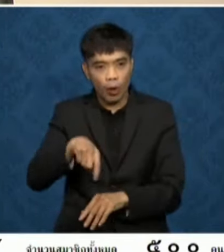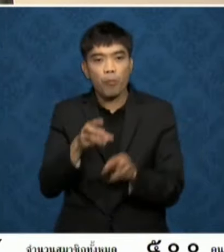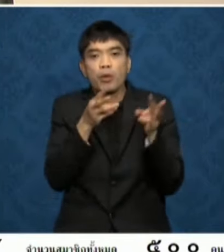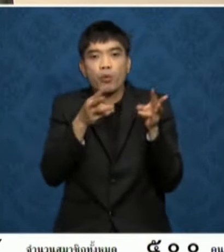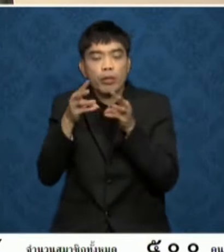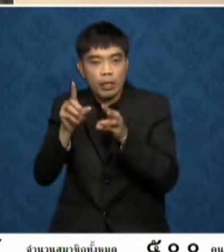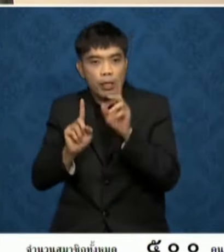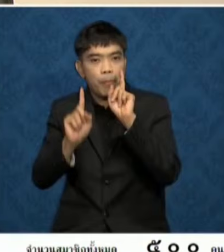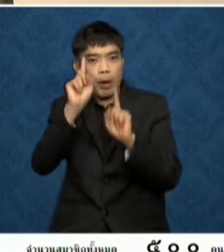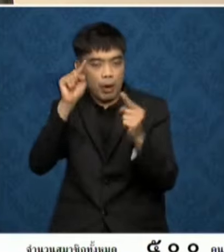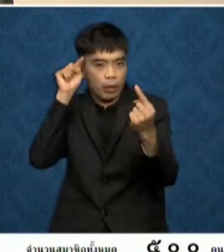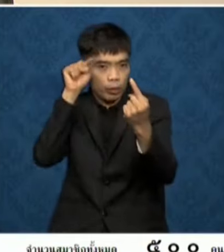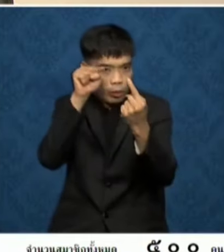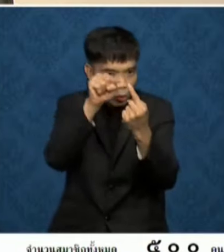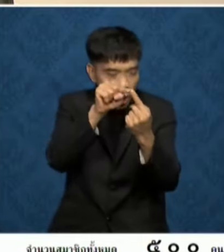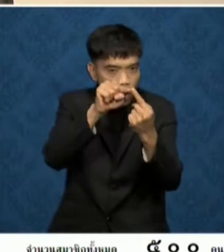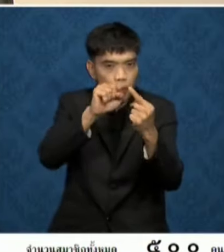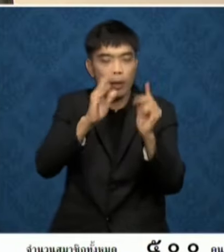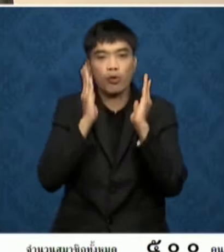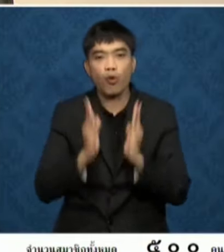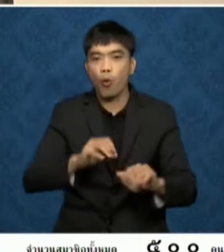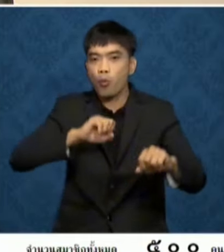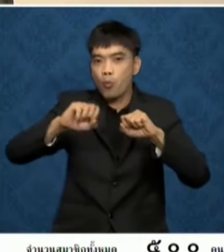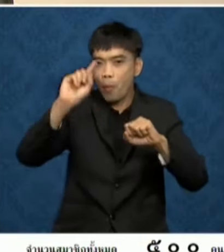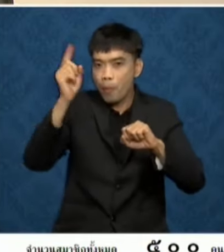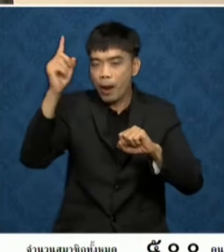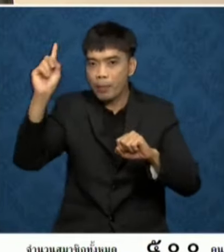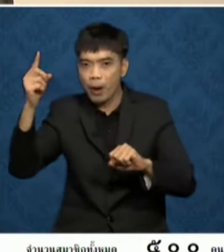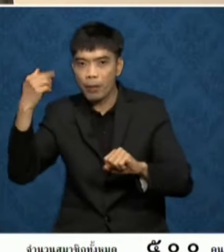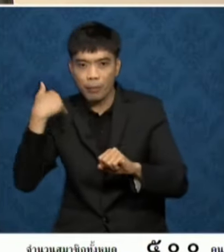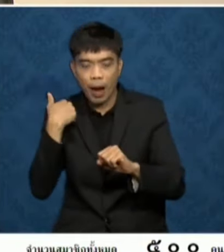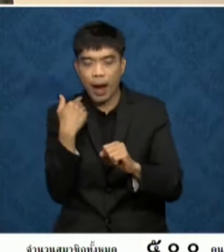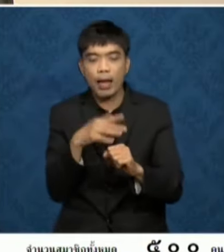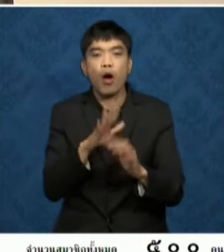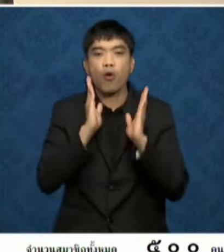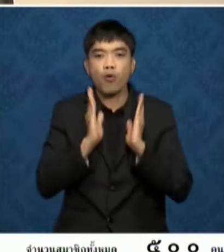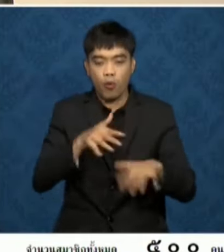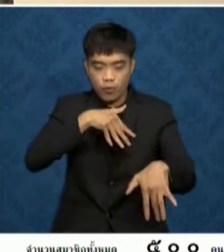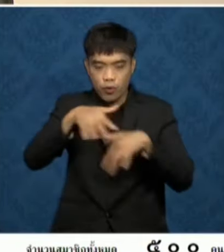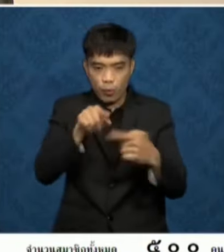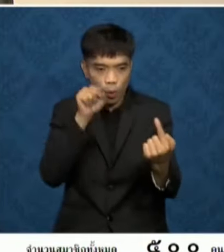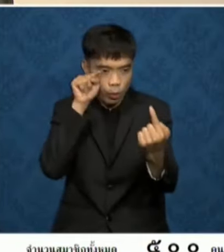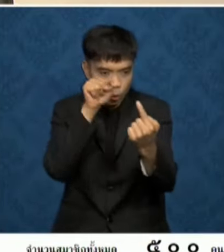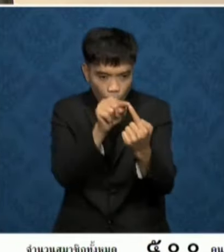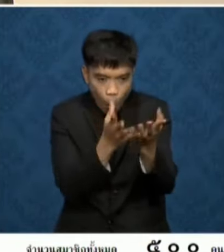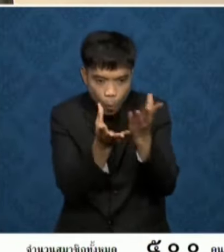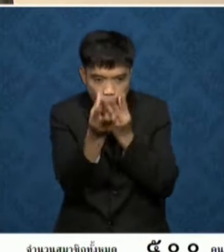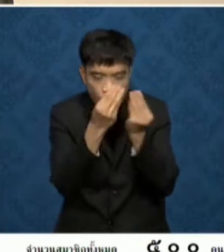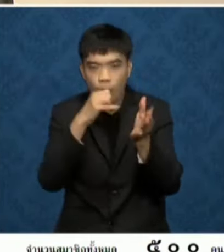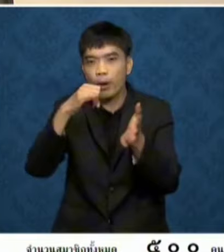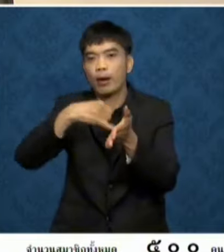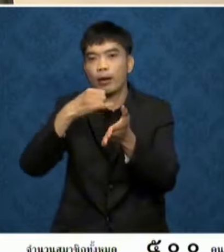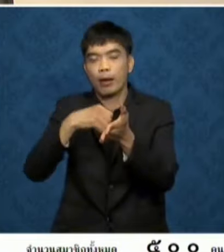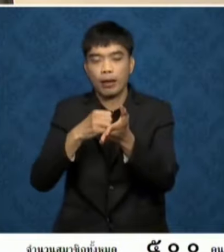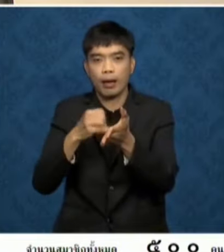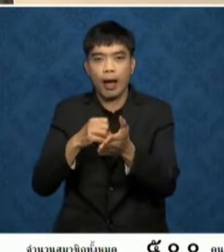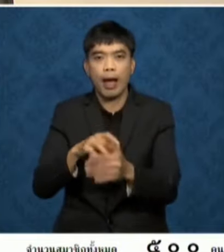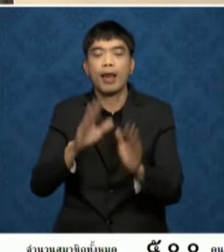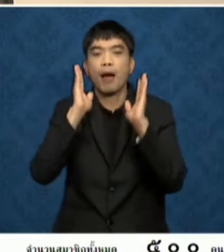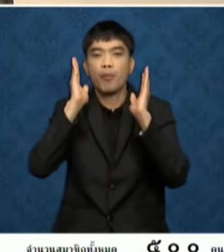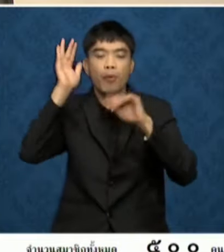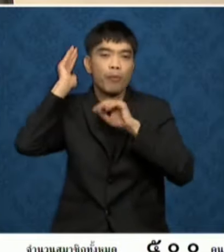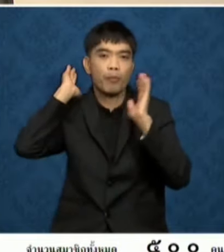มกับกลุ่มเป้าหมายทันสมัยเป็นสากลเข้าถึงง่ายนะคะแล้วก็ในเรื่องของการจัดนิทรรศการประชาสัมพันธ์ต่างๆการส่งเสริมความรู้ต